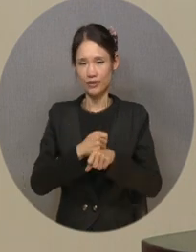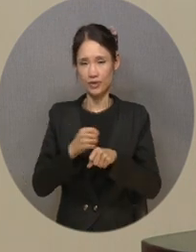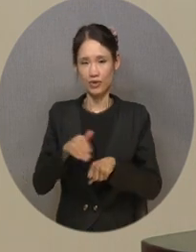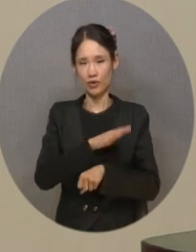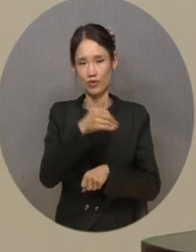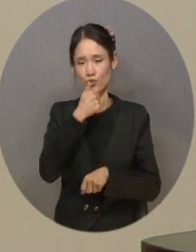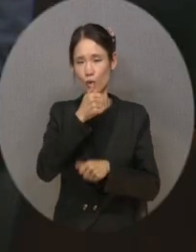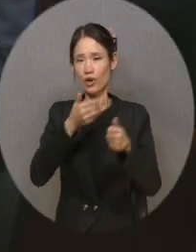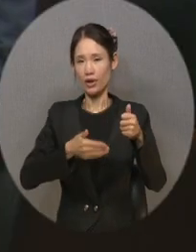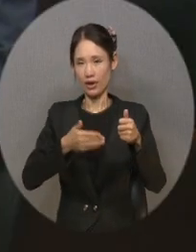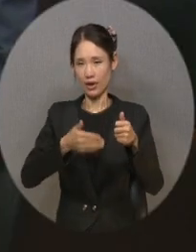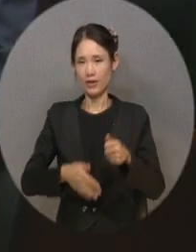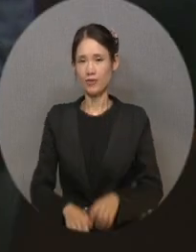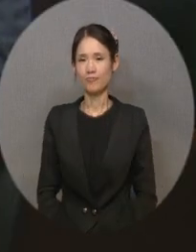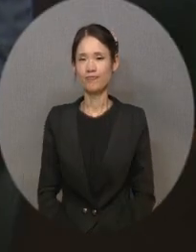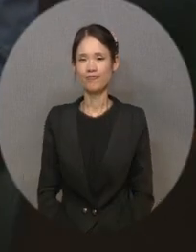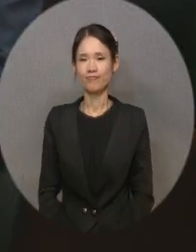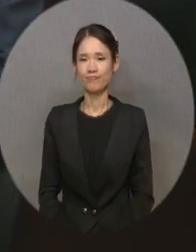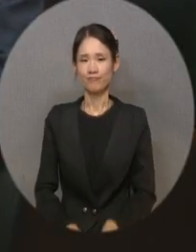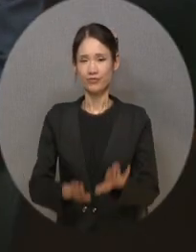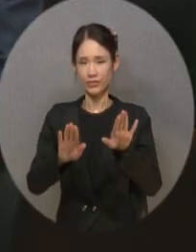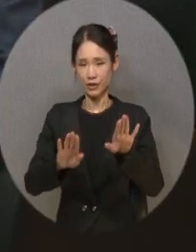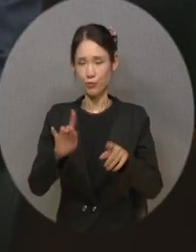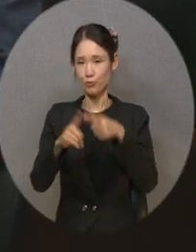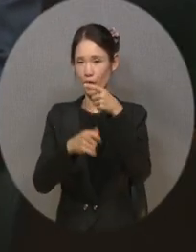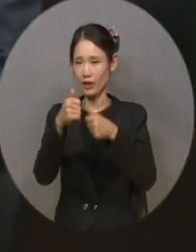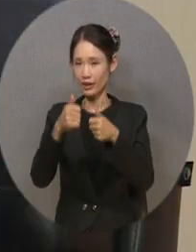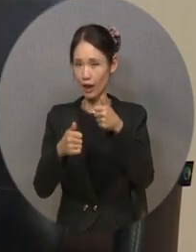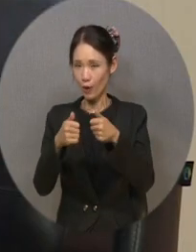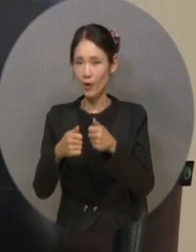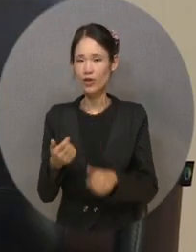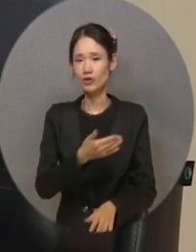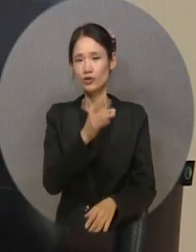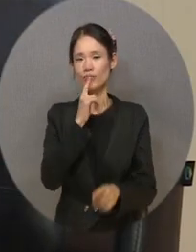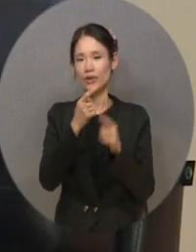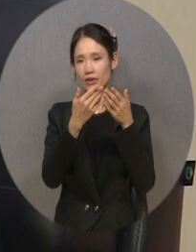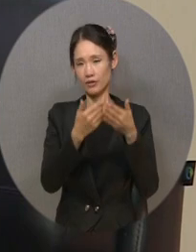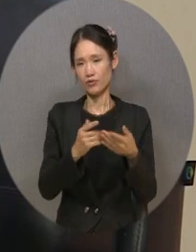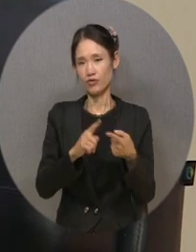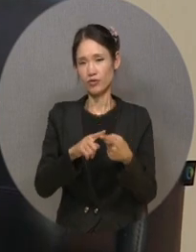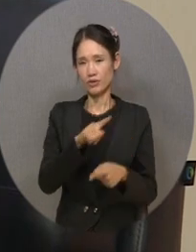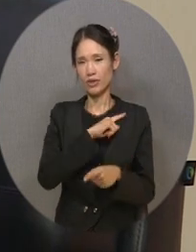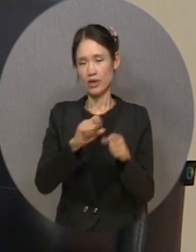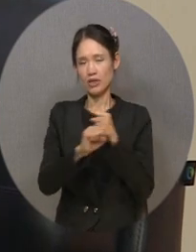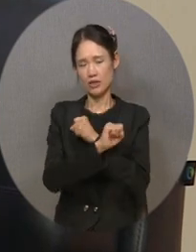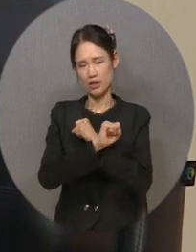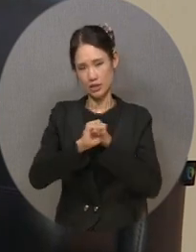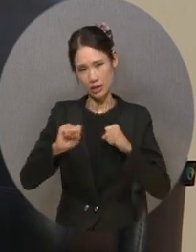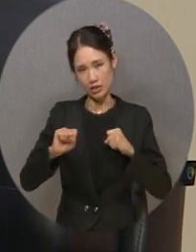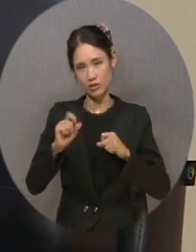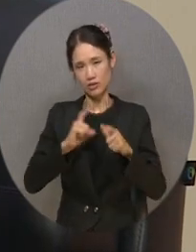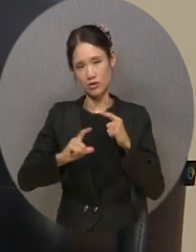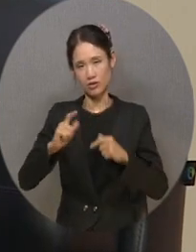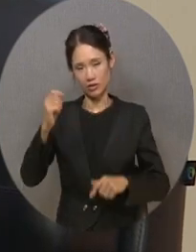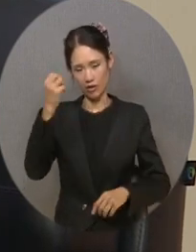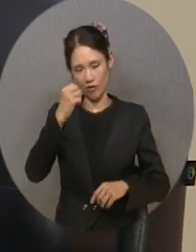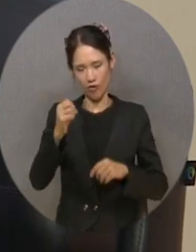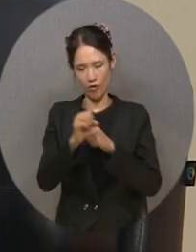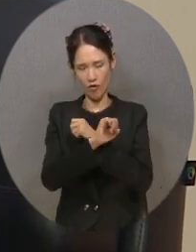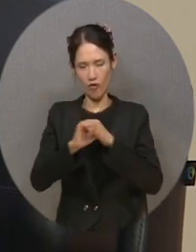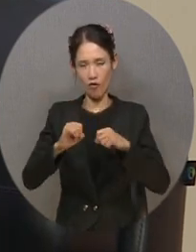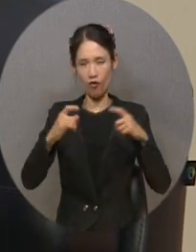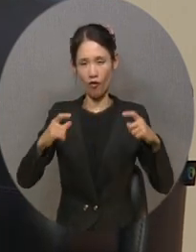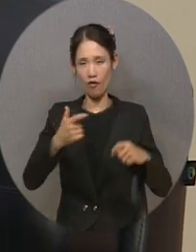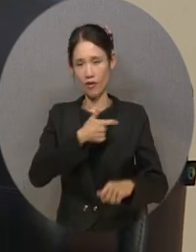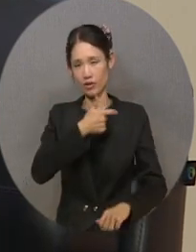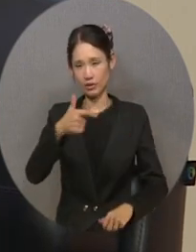소개해 주시죠. 네, 이번 대회는 말씀하신 대로 이제 그 가장 포괄적이고 가장 규모가 큰